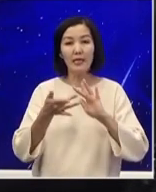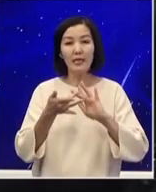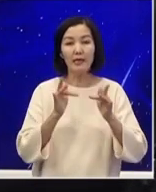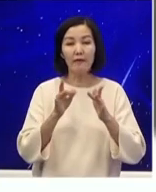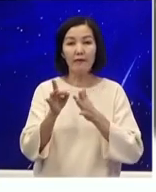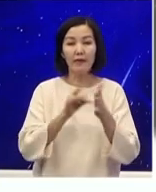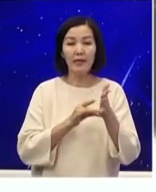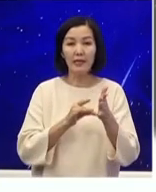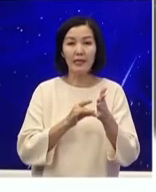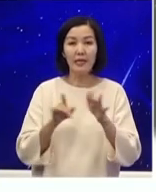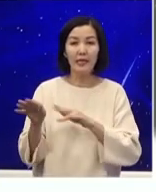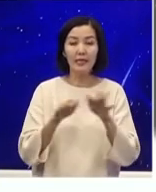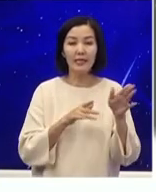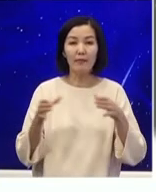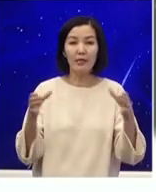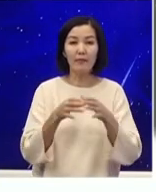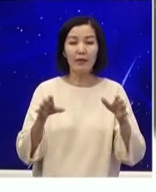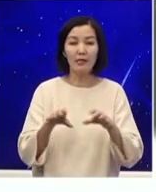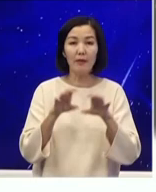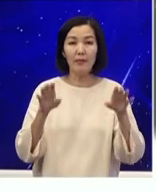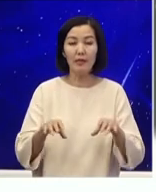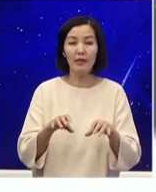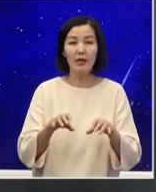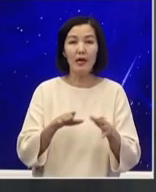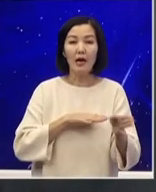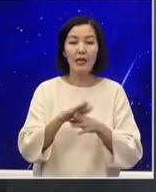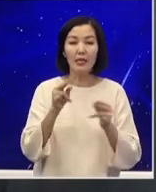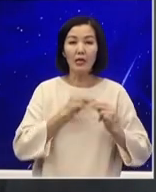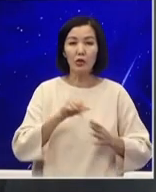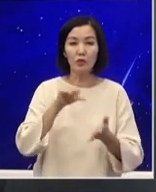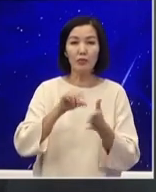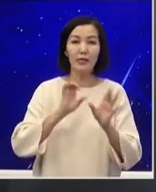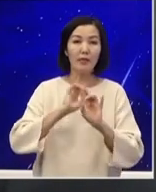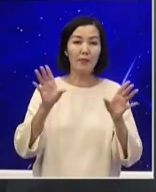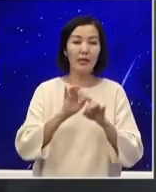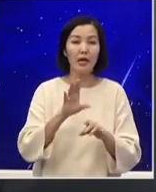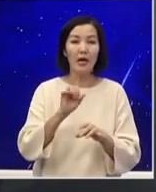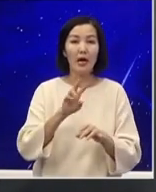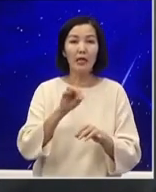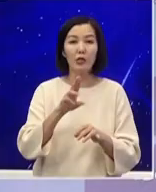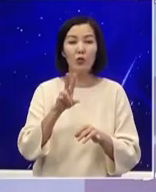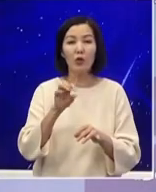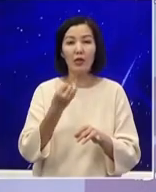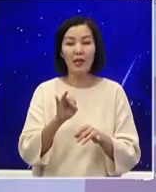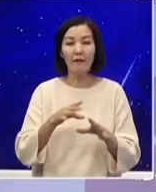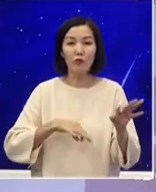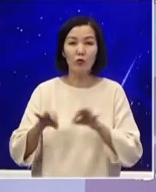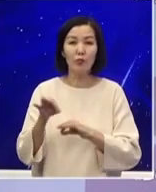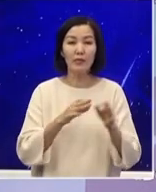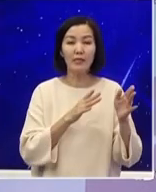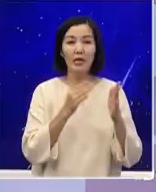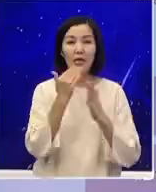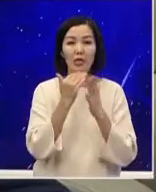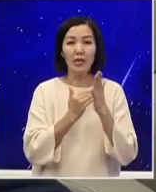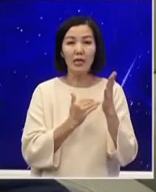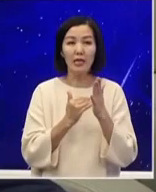жемқорлыққа қарсы іс-қимыл департаменті басшысы да атқарылған жұмыстарды баяндады. Антикор Лайф жобасы аясындағы шараларды